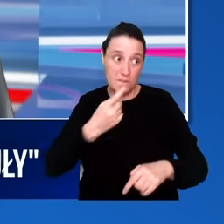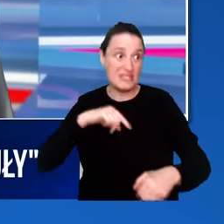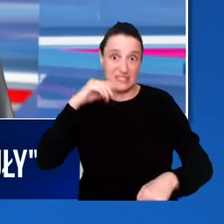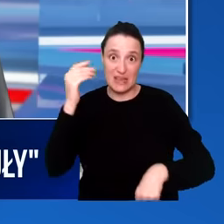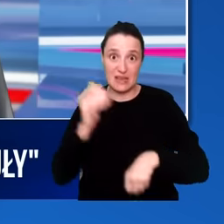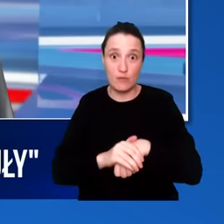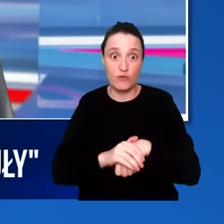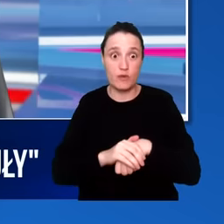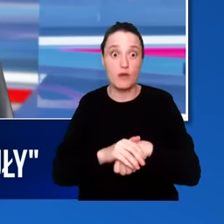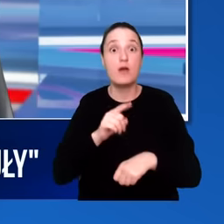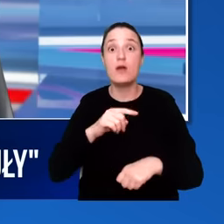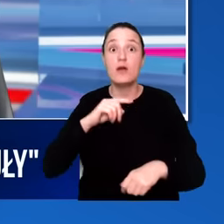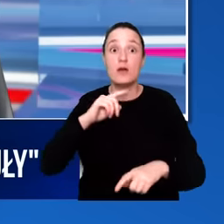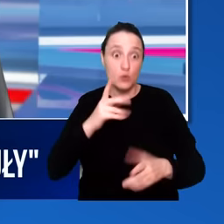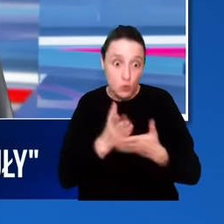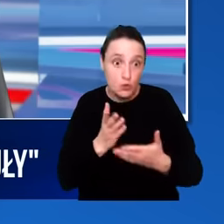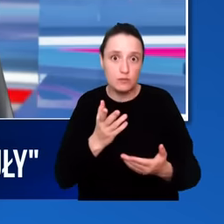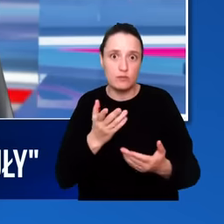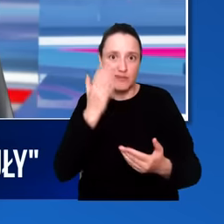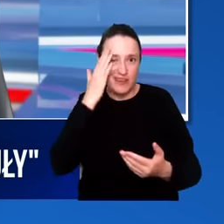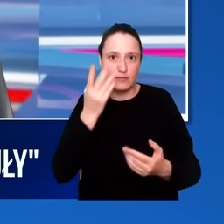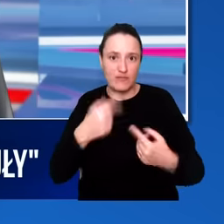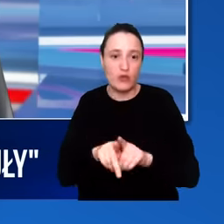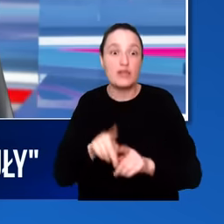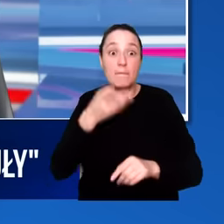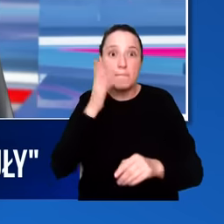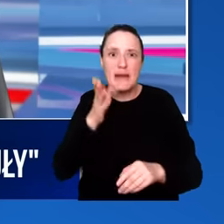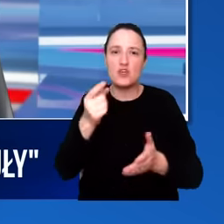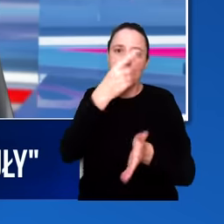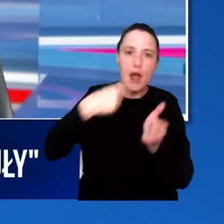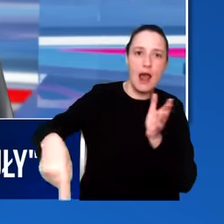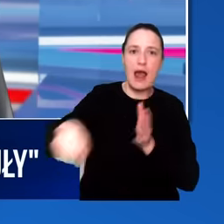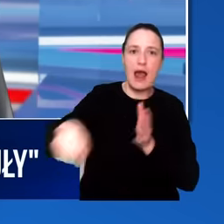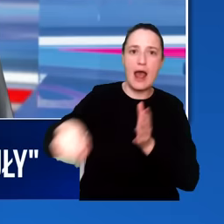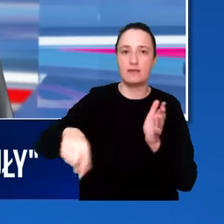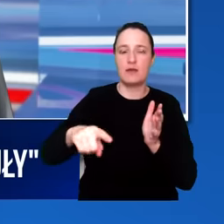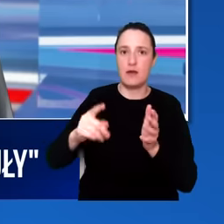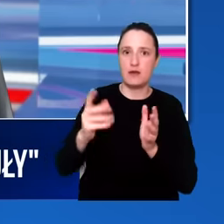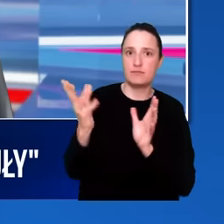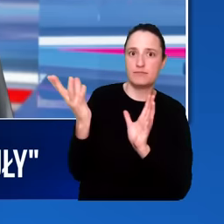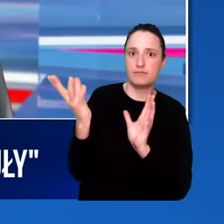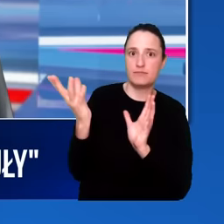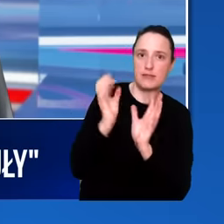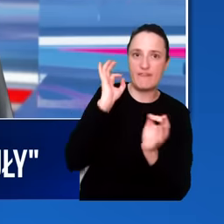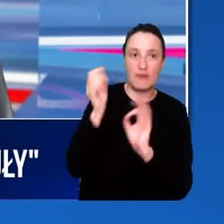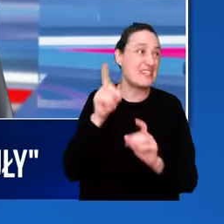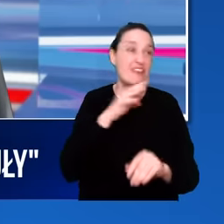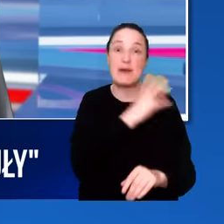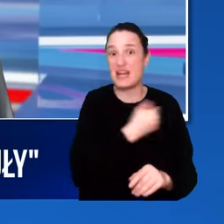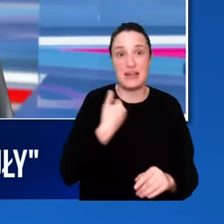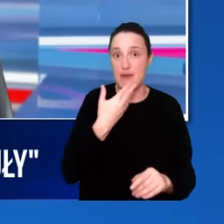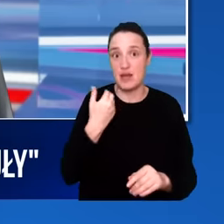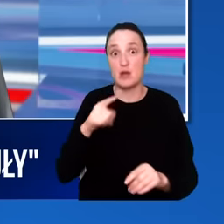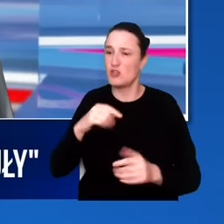jest potwierdzone jego wykonanie, jest najnowocześniejszym radarem na świecie. Nawet Amerykanie takiego nie mają. Więc powiem tak, a to